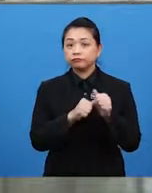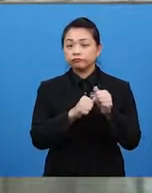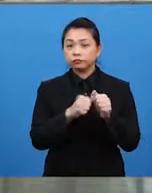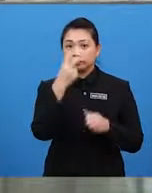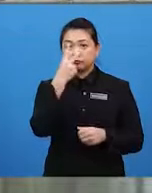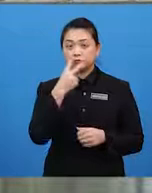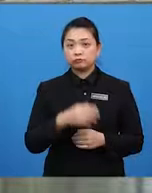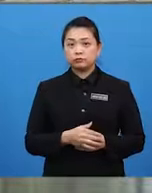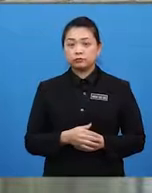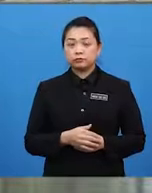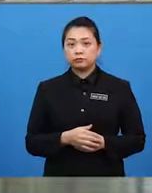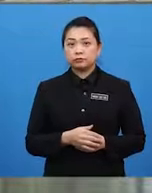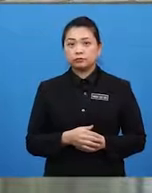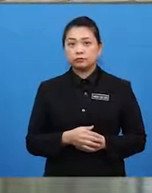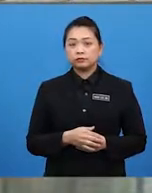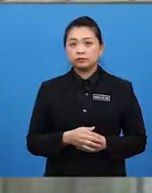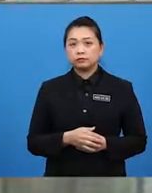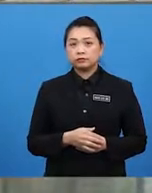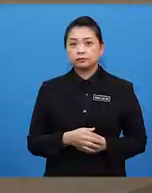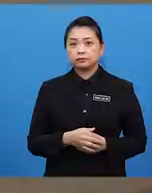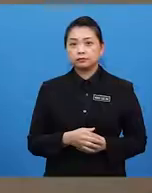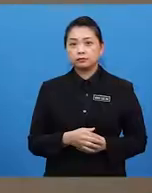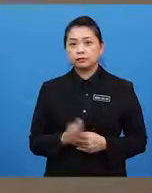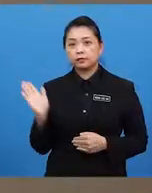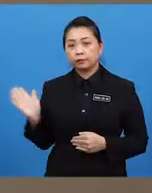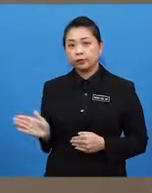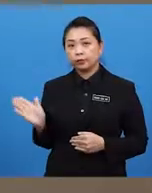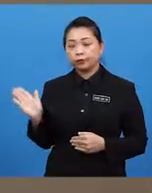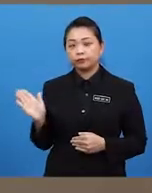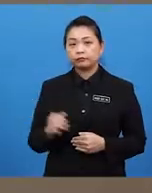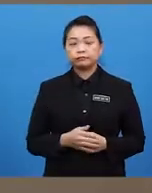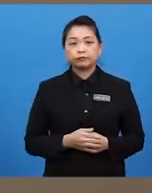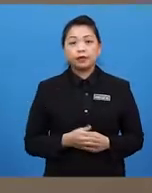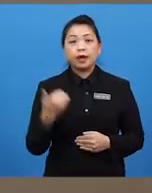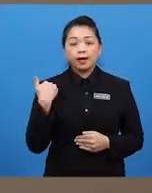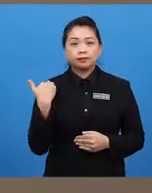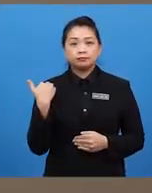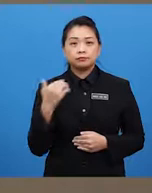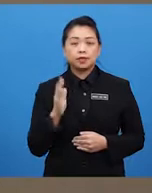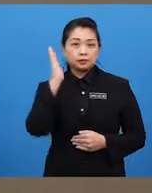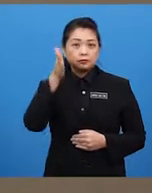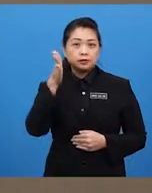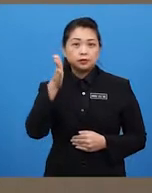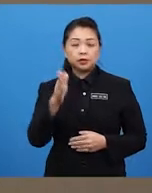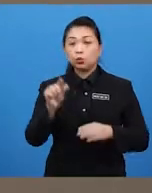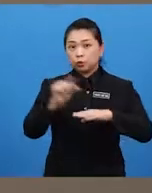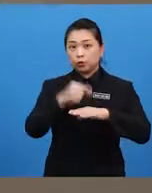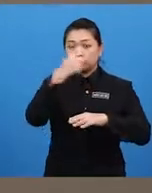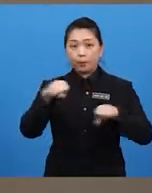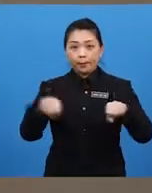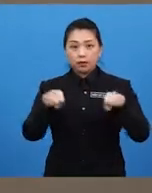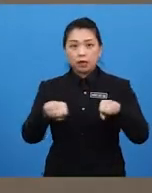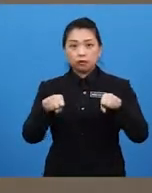dan perkakas and yang diperlukan adalah video periuk akan digunakan untuk memasak hidangan